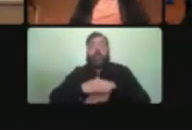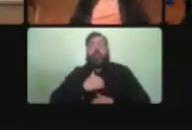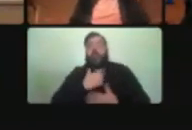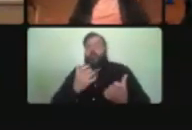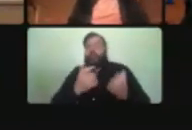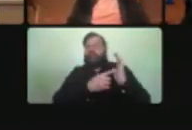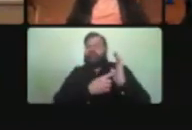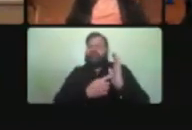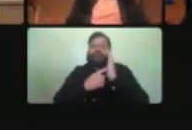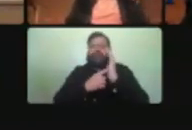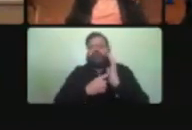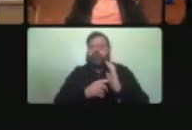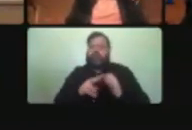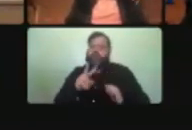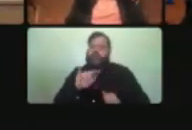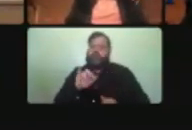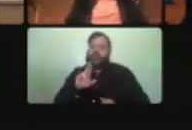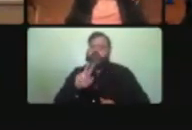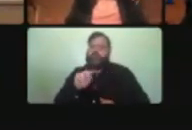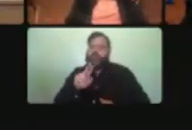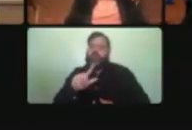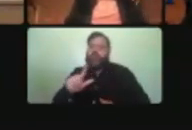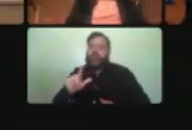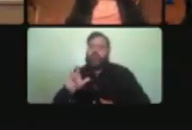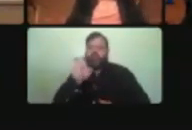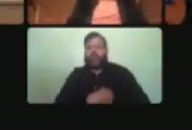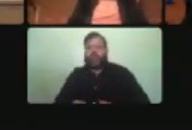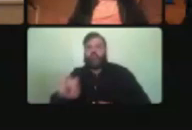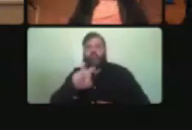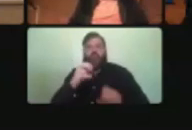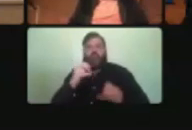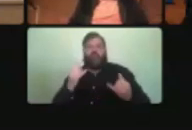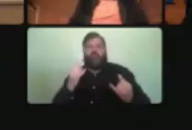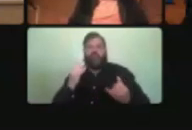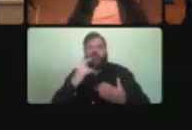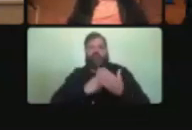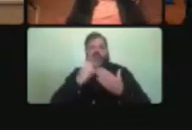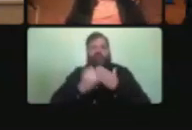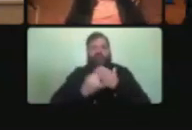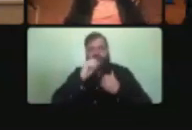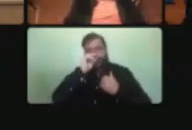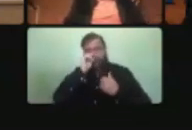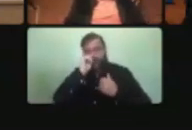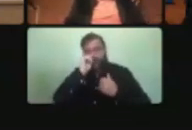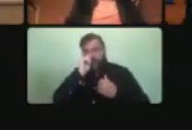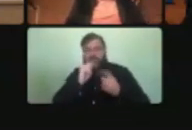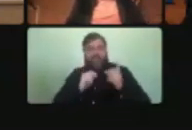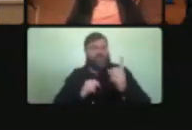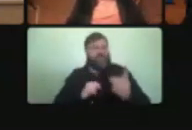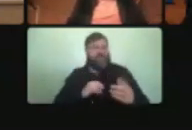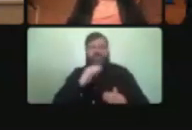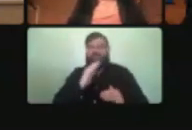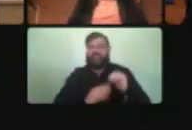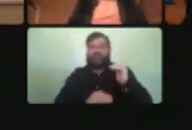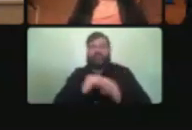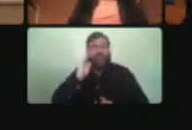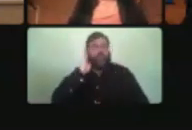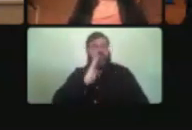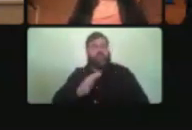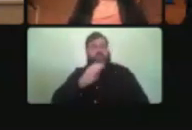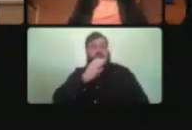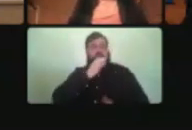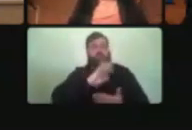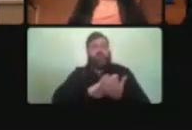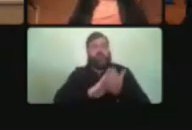litatupeleka hadi katika mungo mpya. Kwa sasa ningependa kuzungumzia mipango inayoendelea.